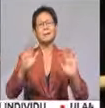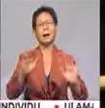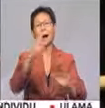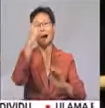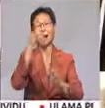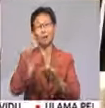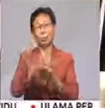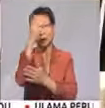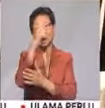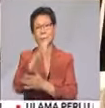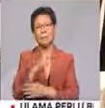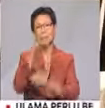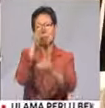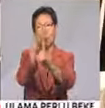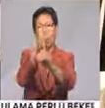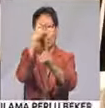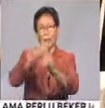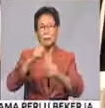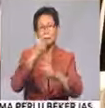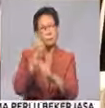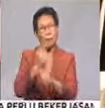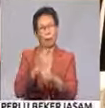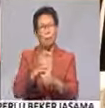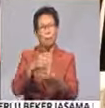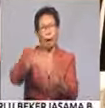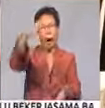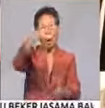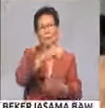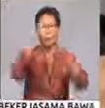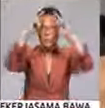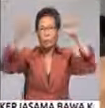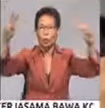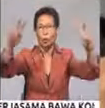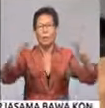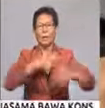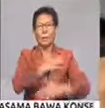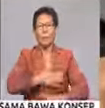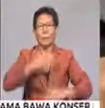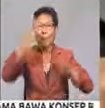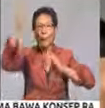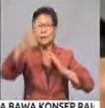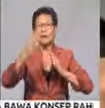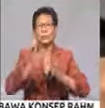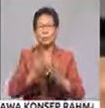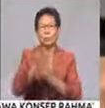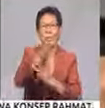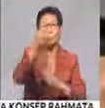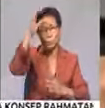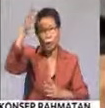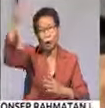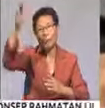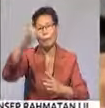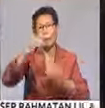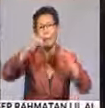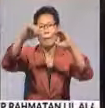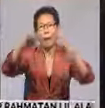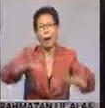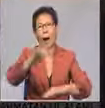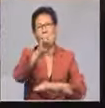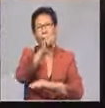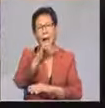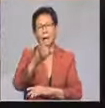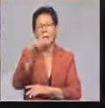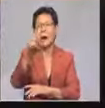dasar itu, kerajaan menyasarkan untuk mengekalkan kemakmuran dan kedamaian yang dikecapi negara ini menerusi konsep rahmatan lil